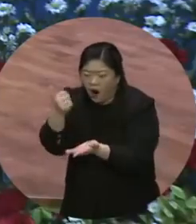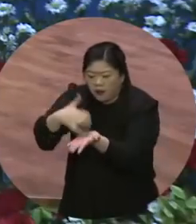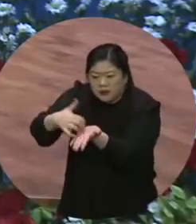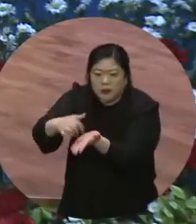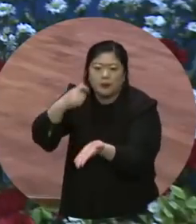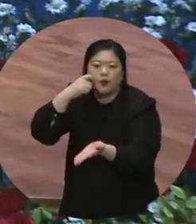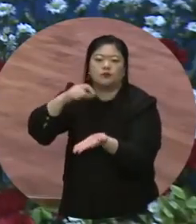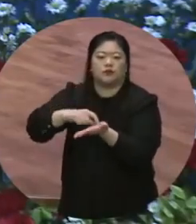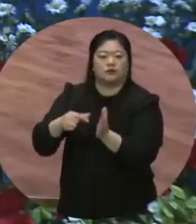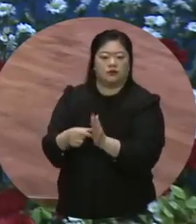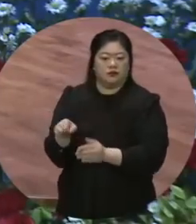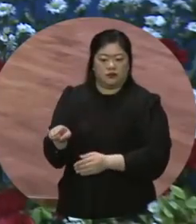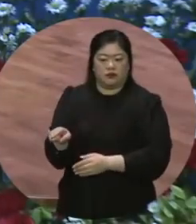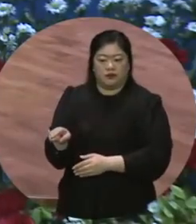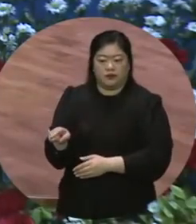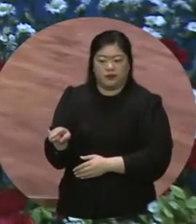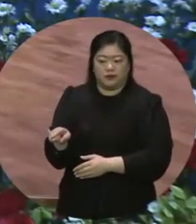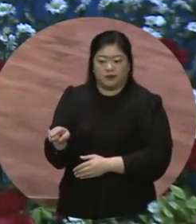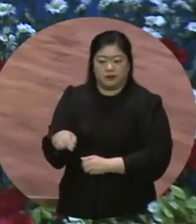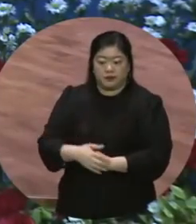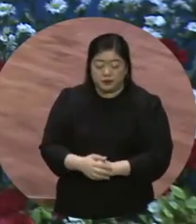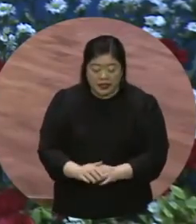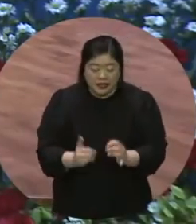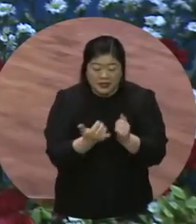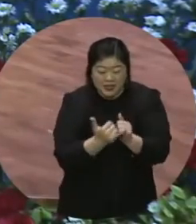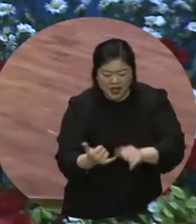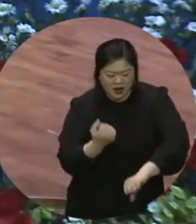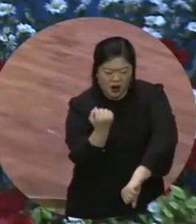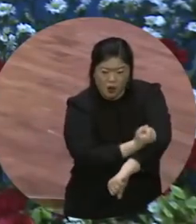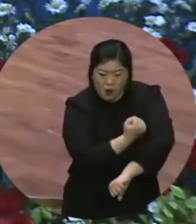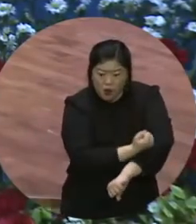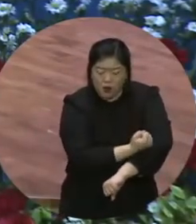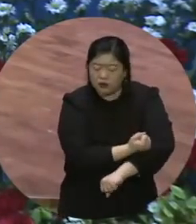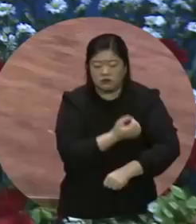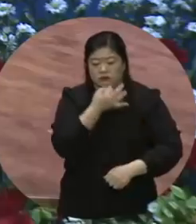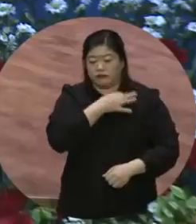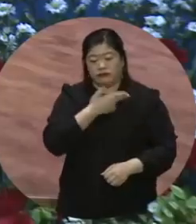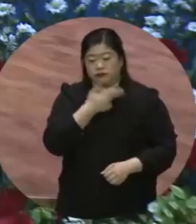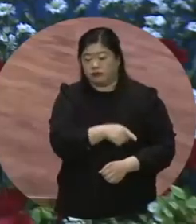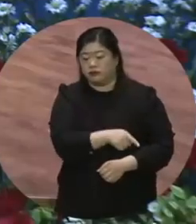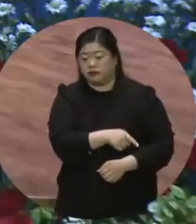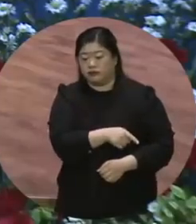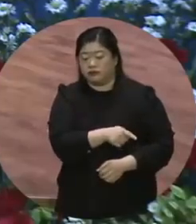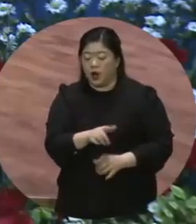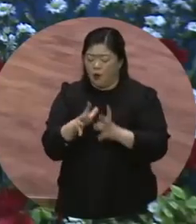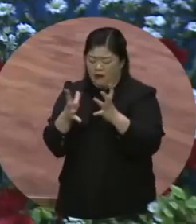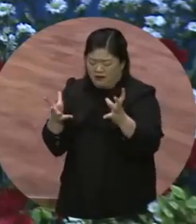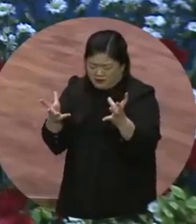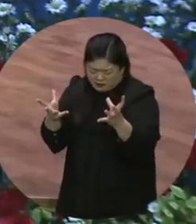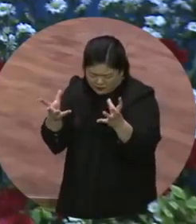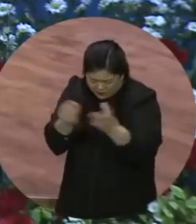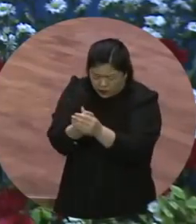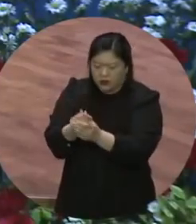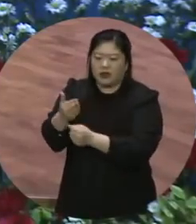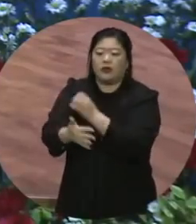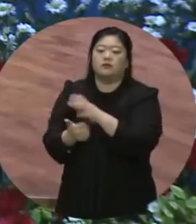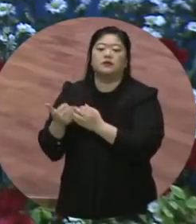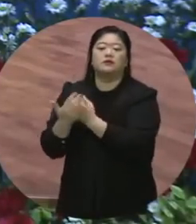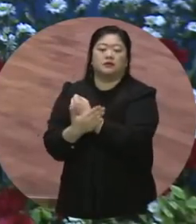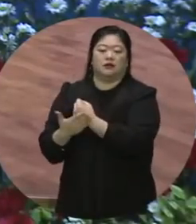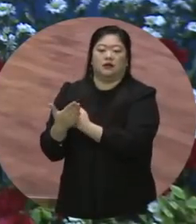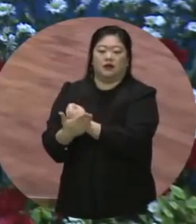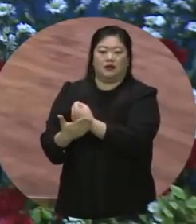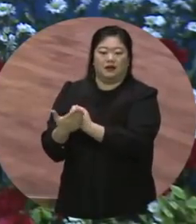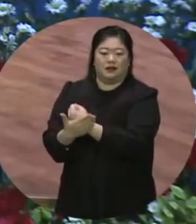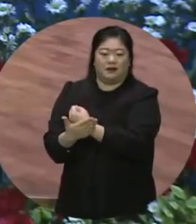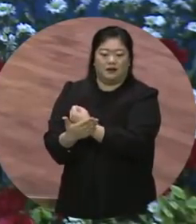이것은 어떤 인간의 노력이나 행위를 요구하는 것이 아닌 하나님의 전적인 은혜다. 하나님 전적은 예수